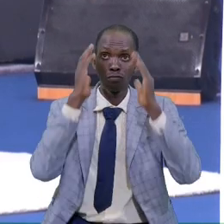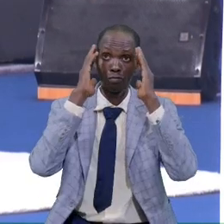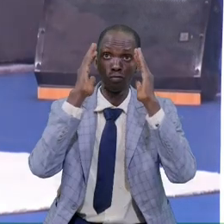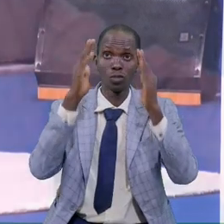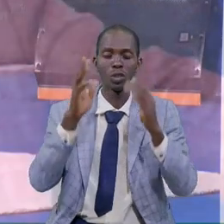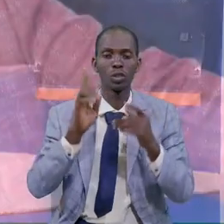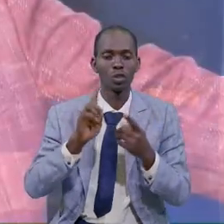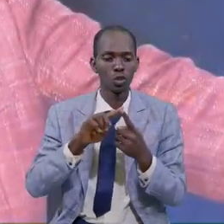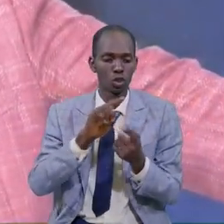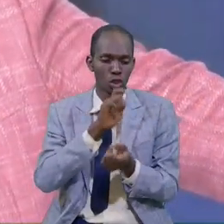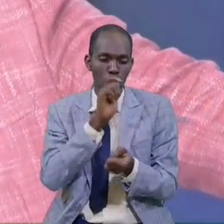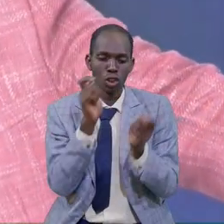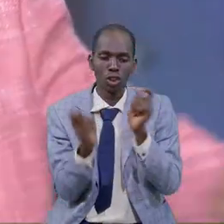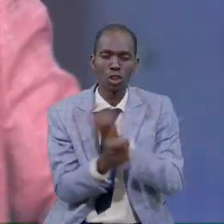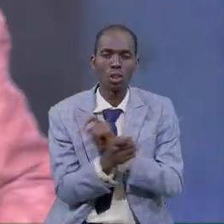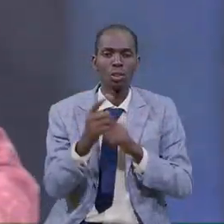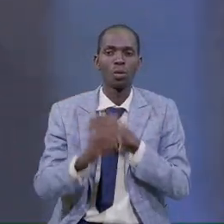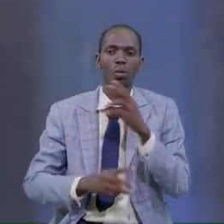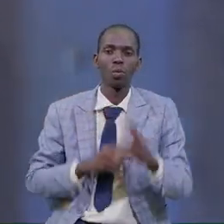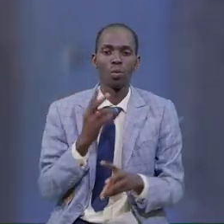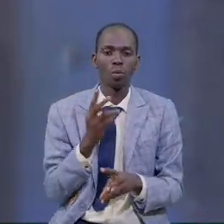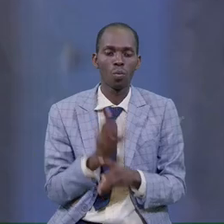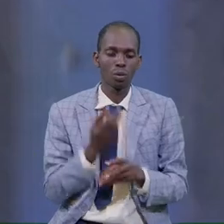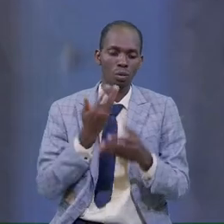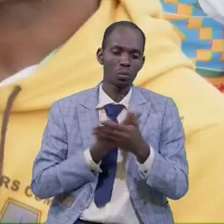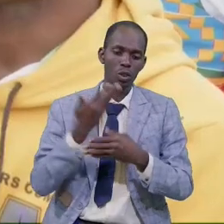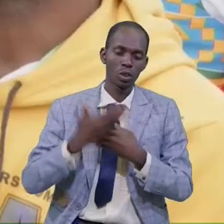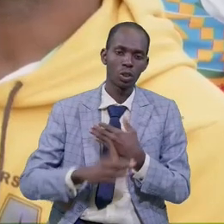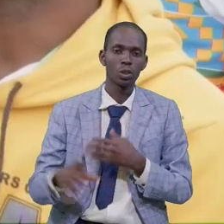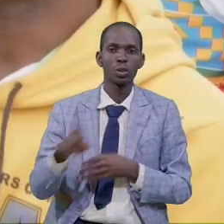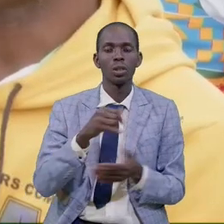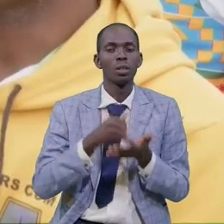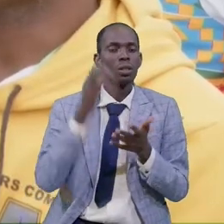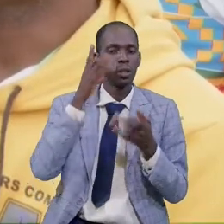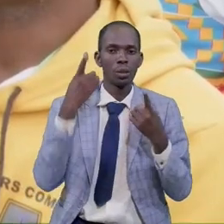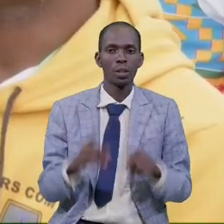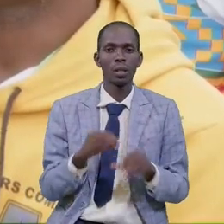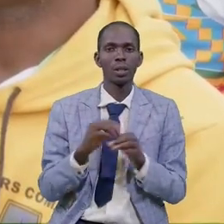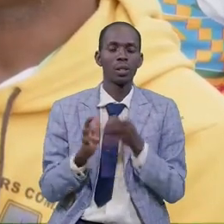le monde au-delà de toi va arriver au nom de Jésus.